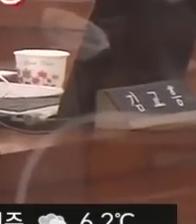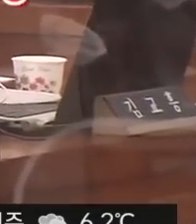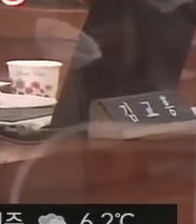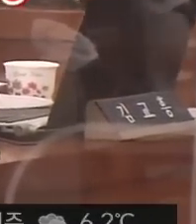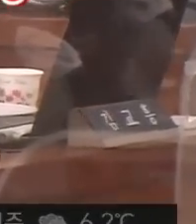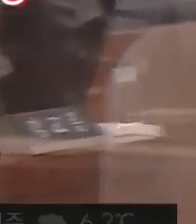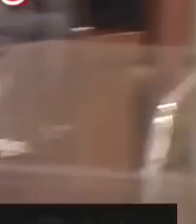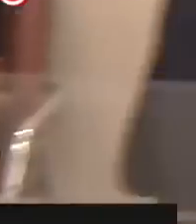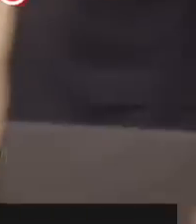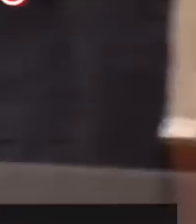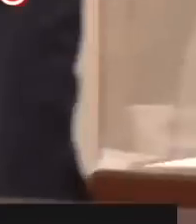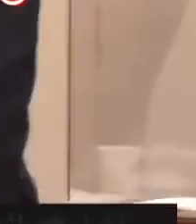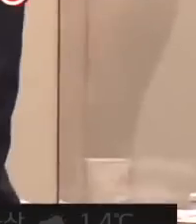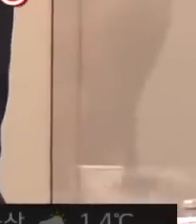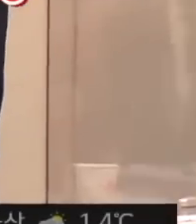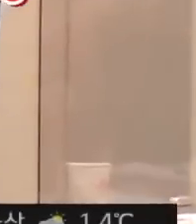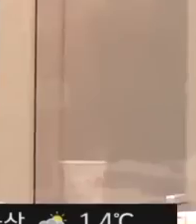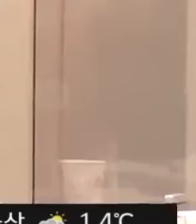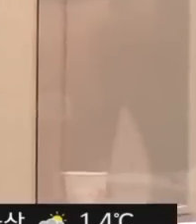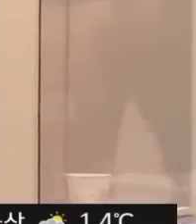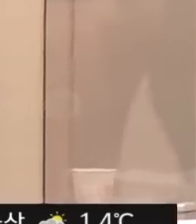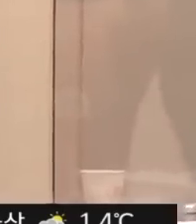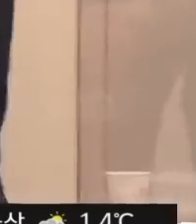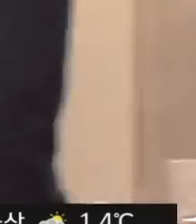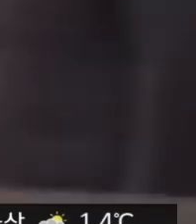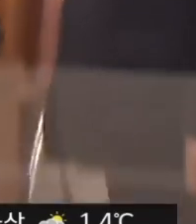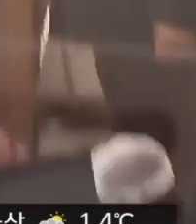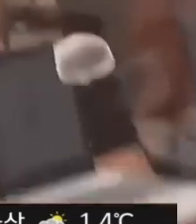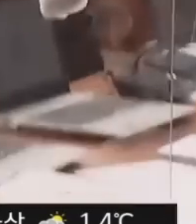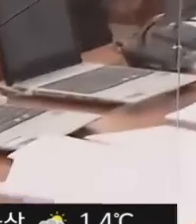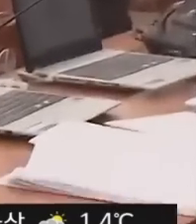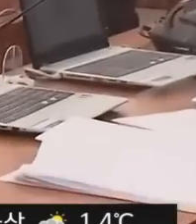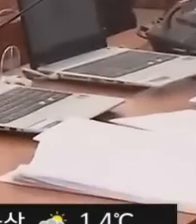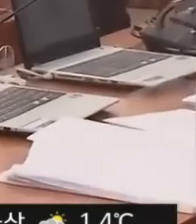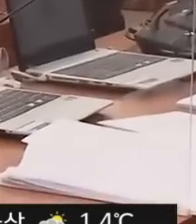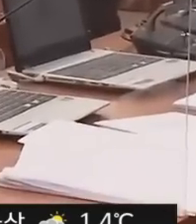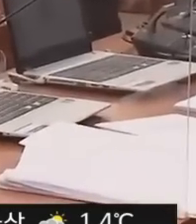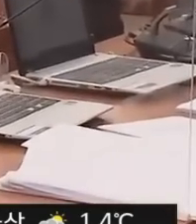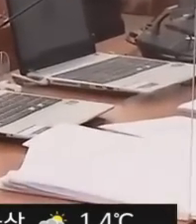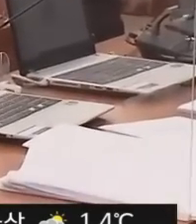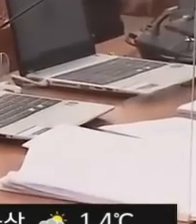문제가 되어있으면 업종은 책임을 지겠습니다.